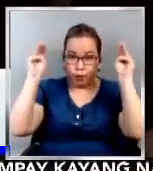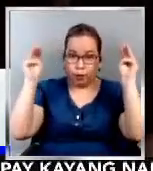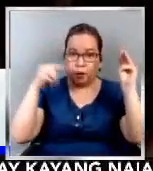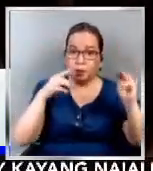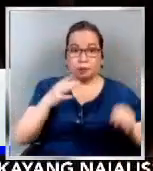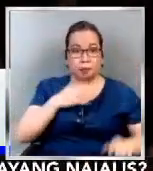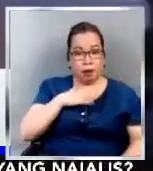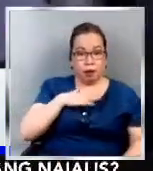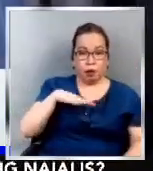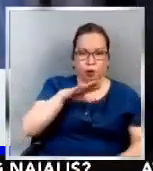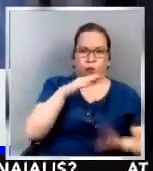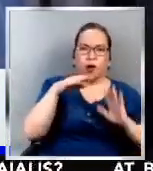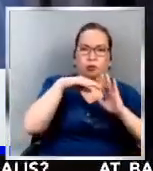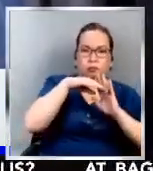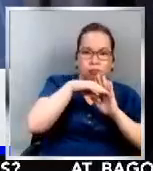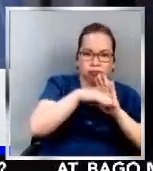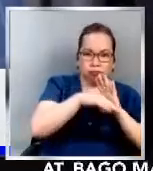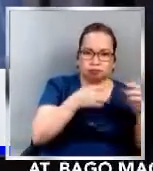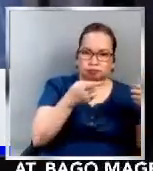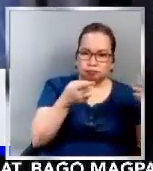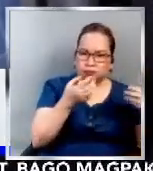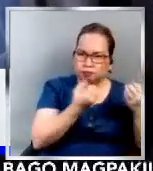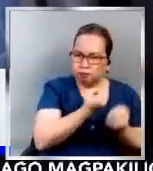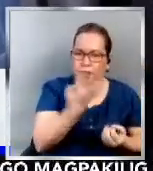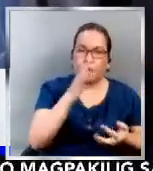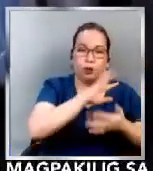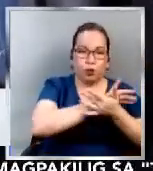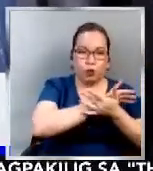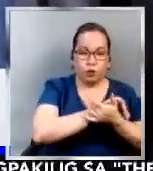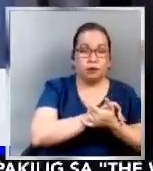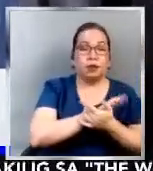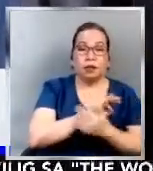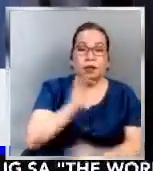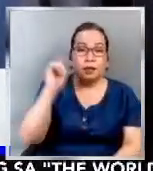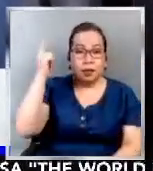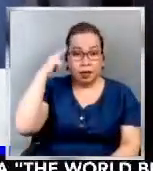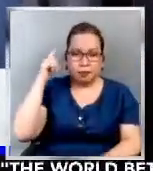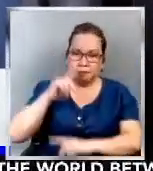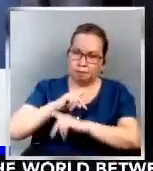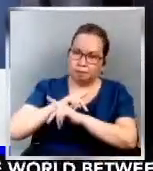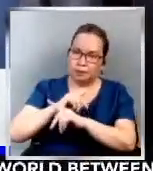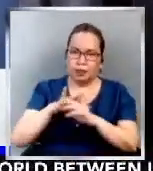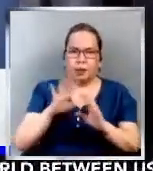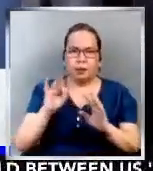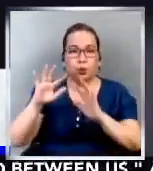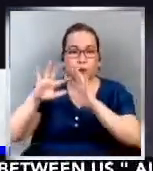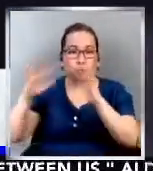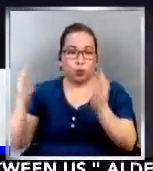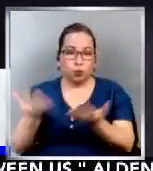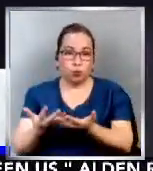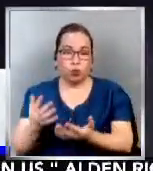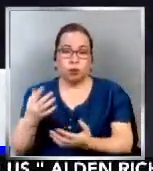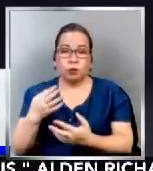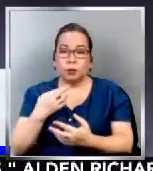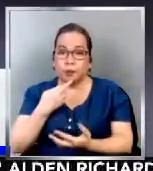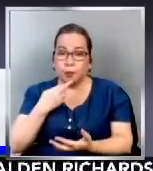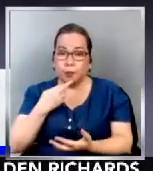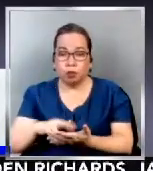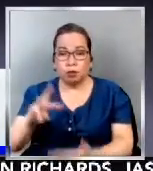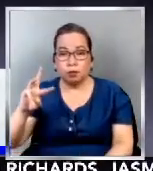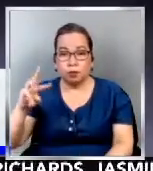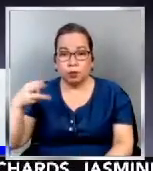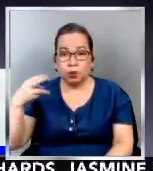ang mga kaso. Dumepensa rin ang pamahalaan sa ulat ng WHO Western Pacific Region na Pilipinas ang